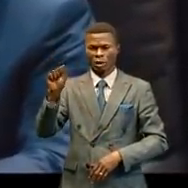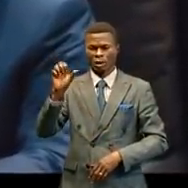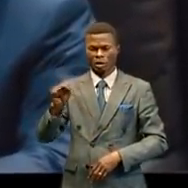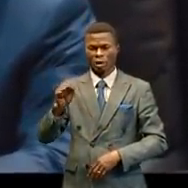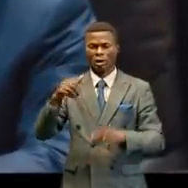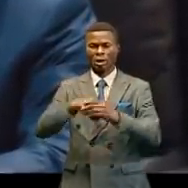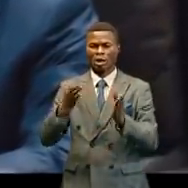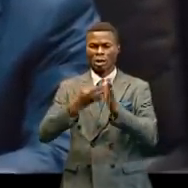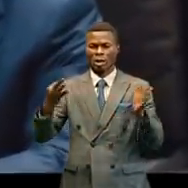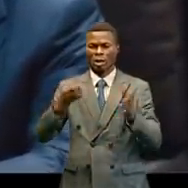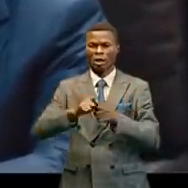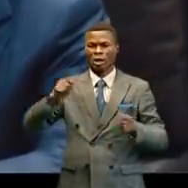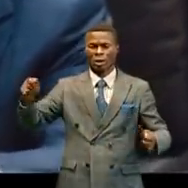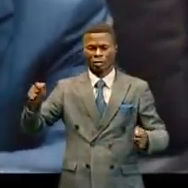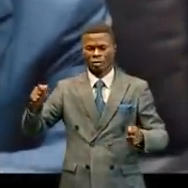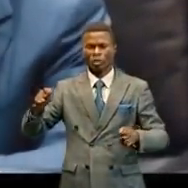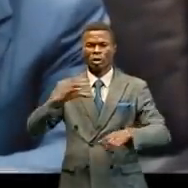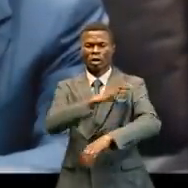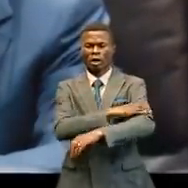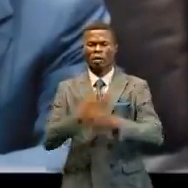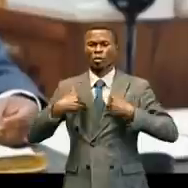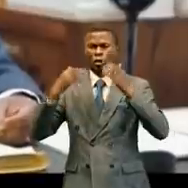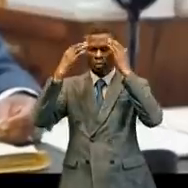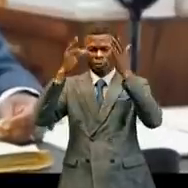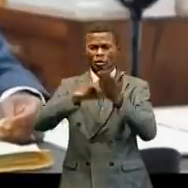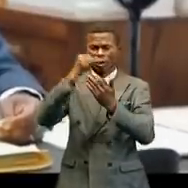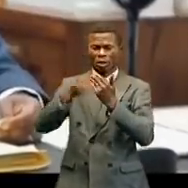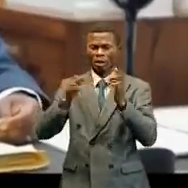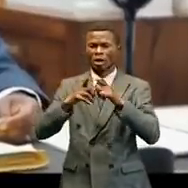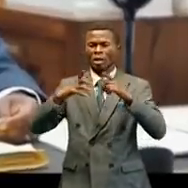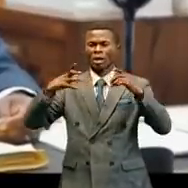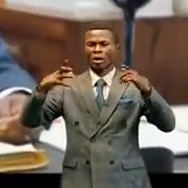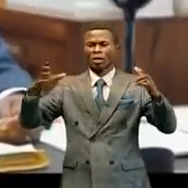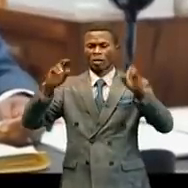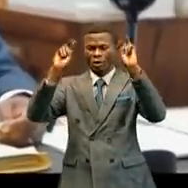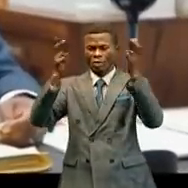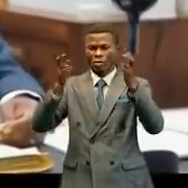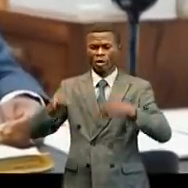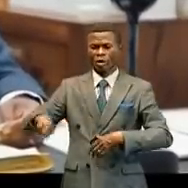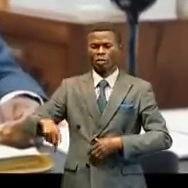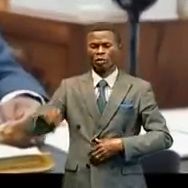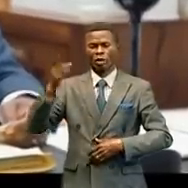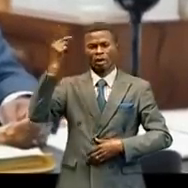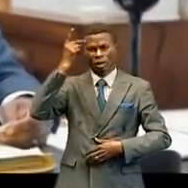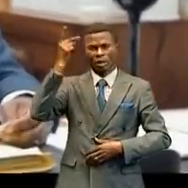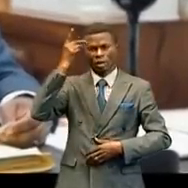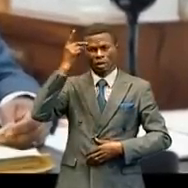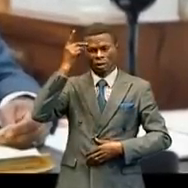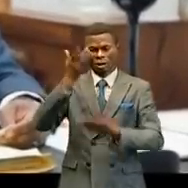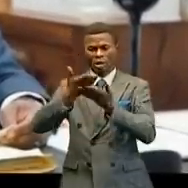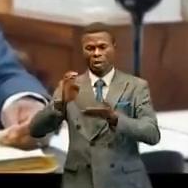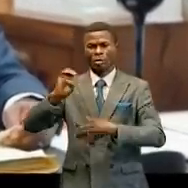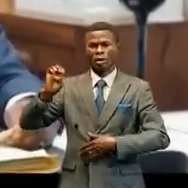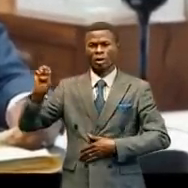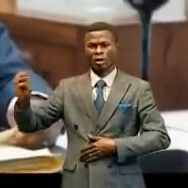située à 80 km du Caire. Le projet d'extension de la ville-province de Kinshasa, dans sa partie